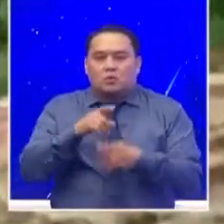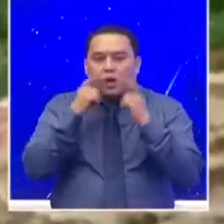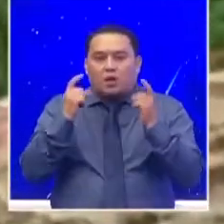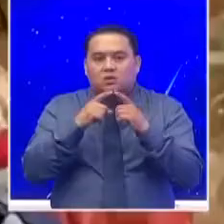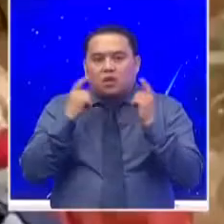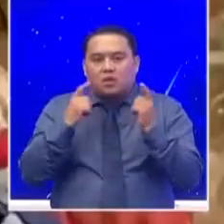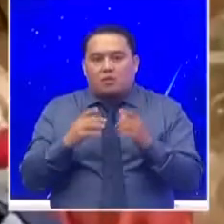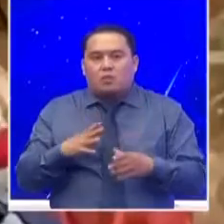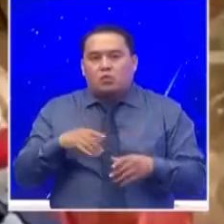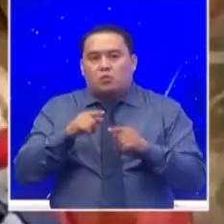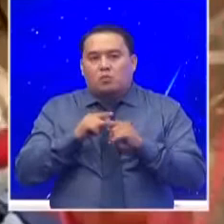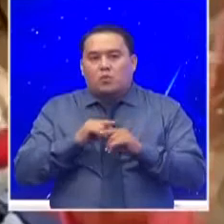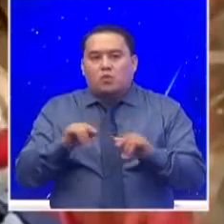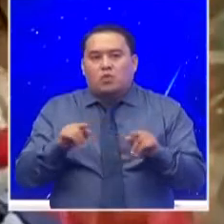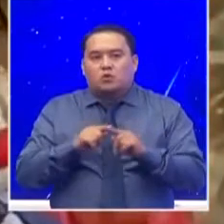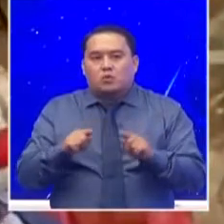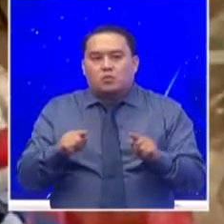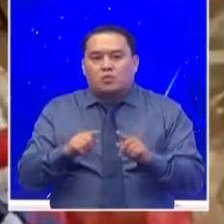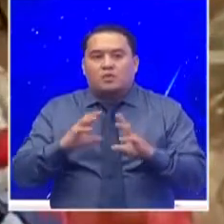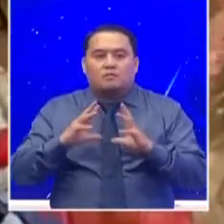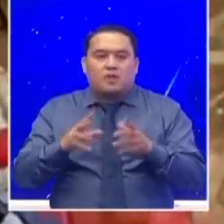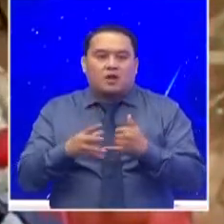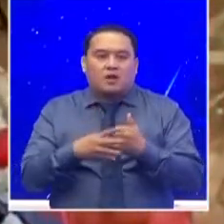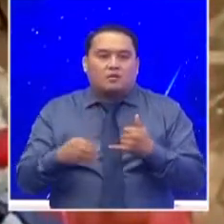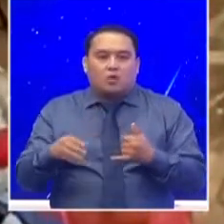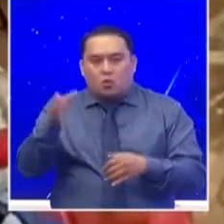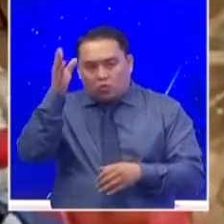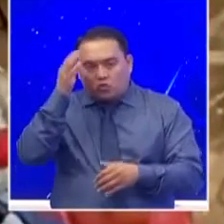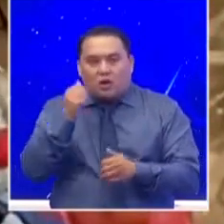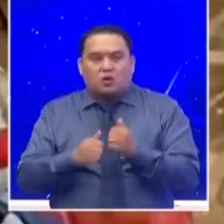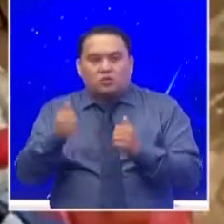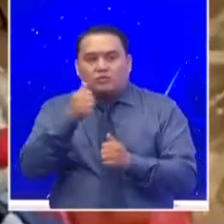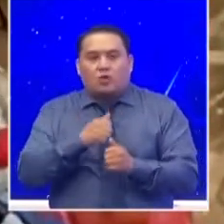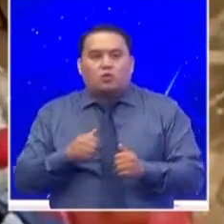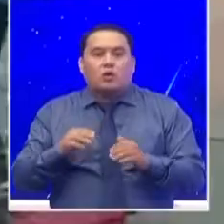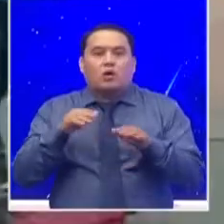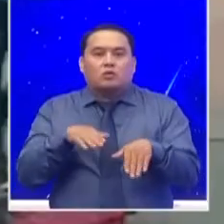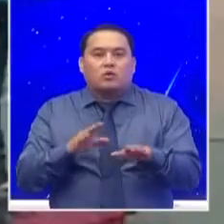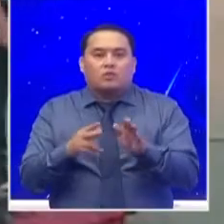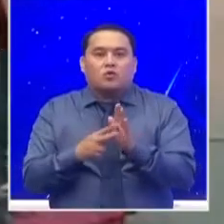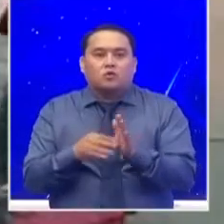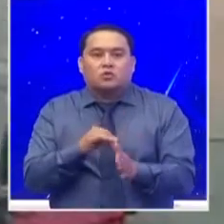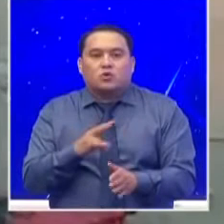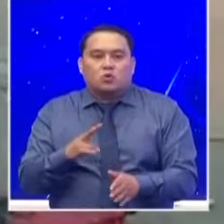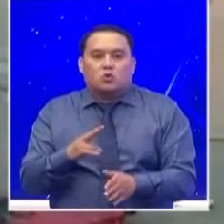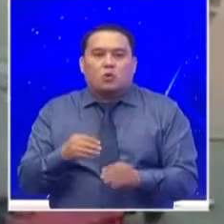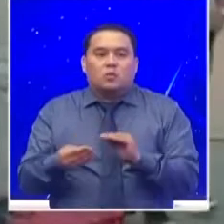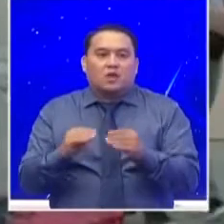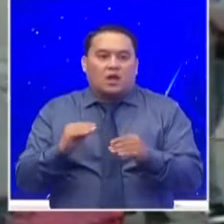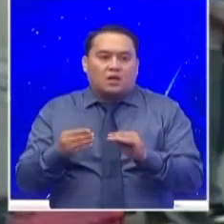Это больше всей популяции медуз на планете. По данным ученых, ежегодно в океаны попадает 8 миллионов тонн